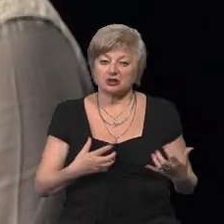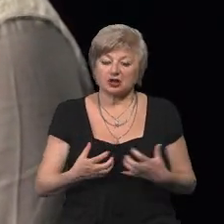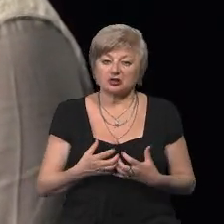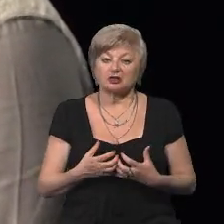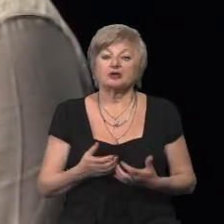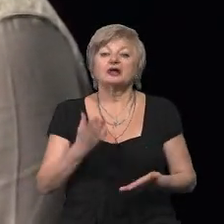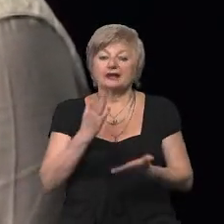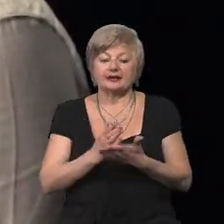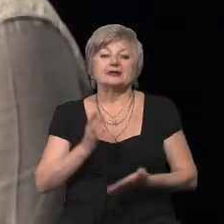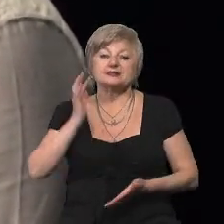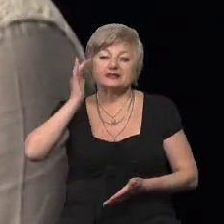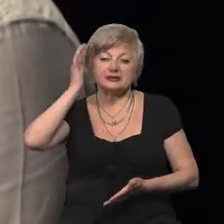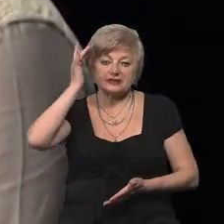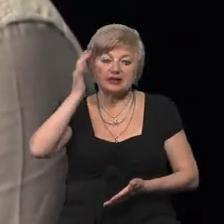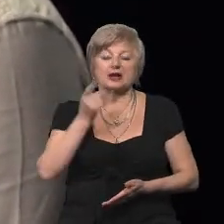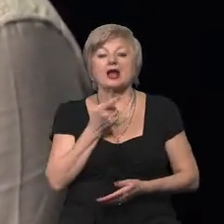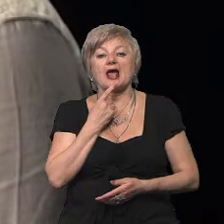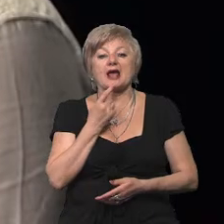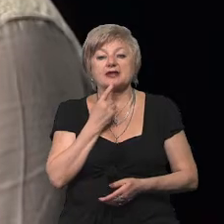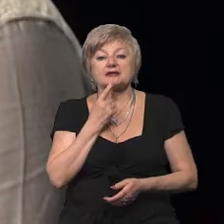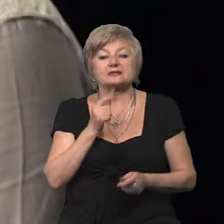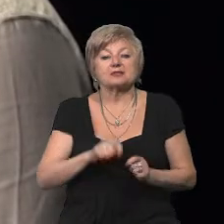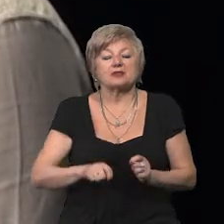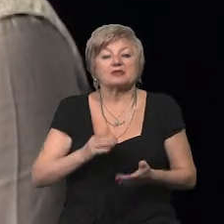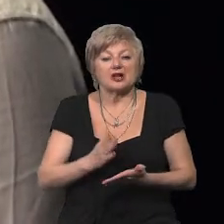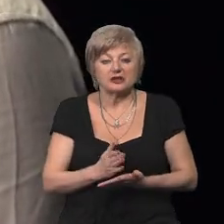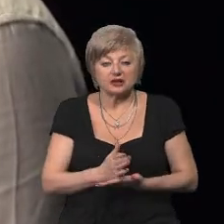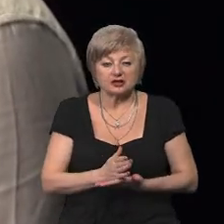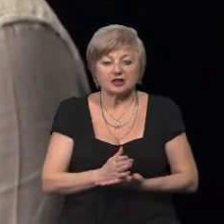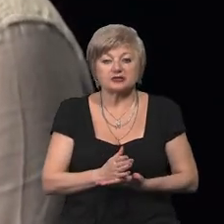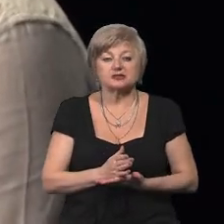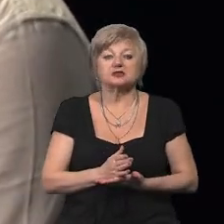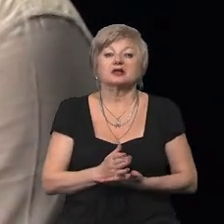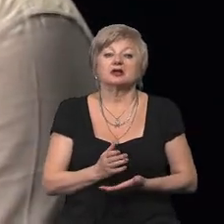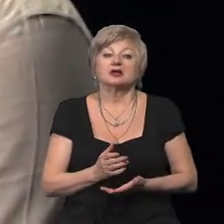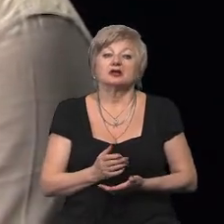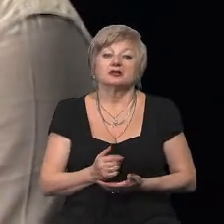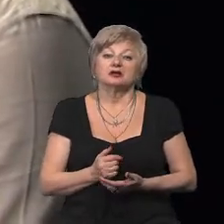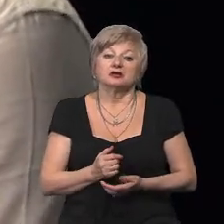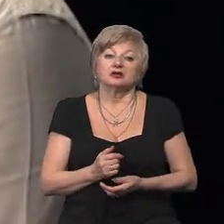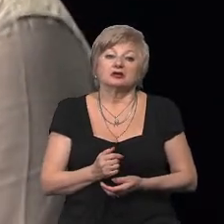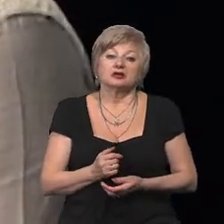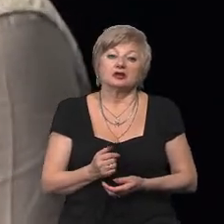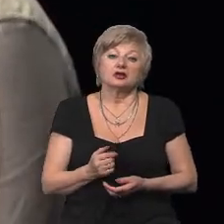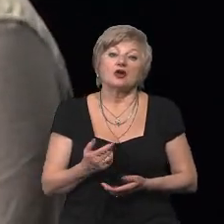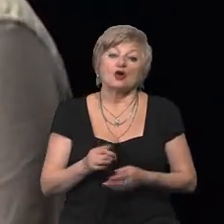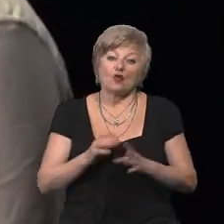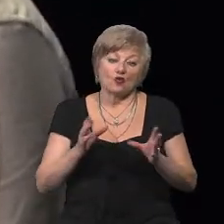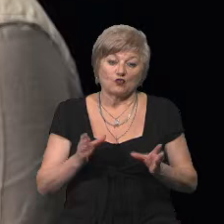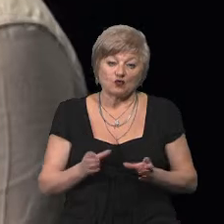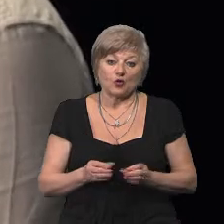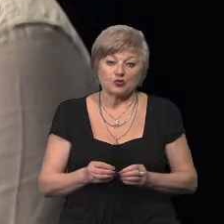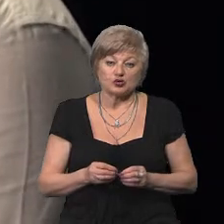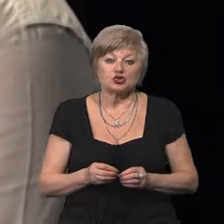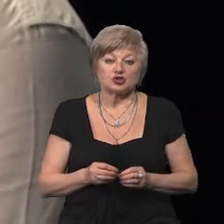есть идеи, есть экспериментальные мысли сделать несколько экспериментов еще. Вот. В частности, летом был один